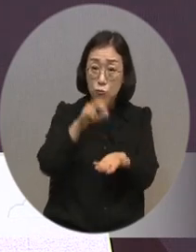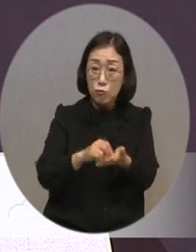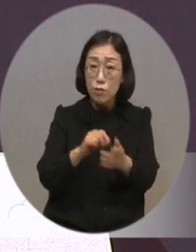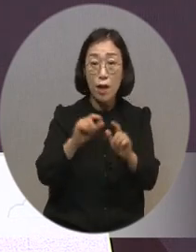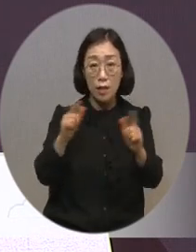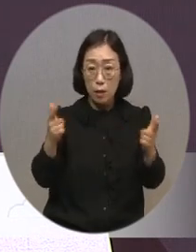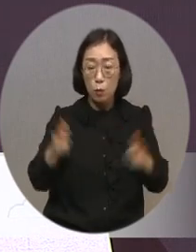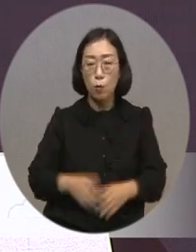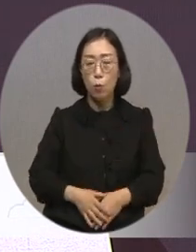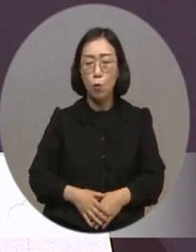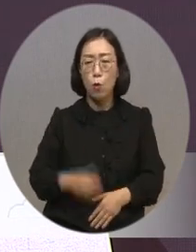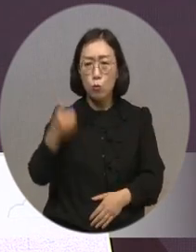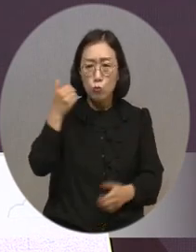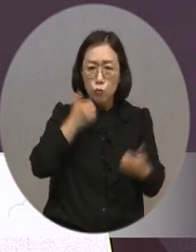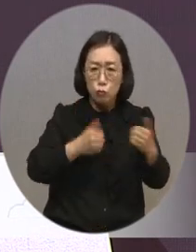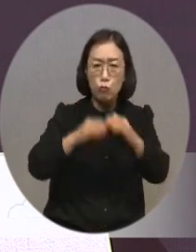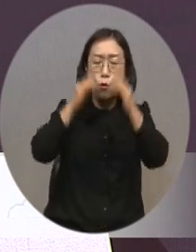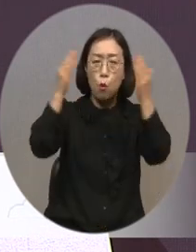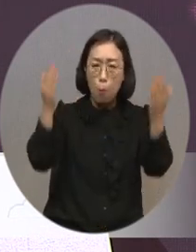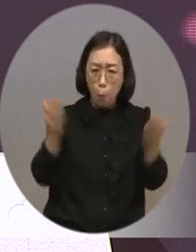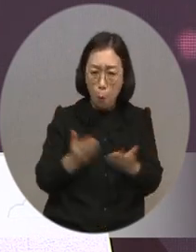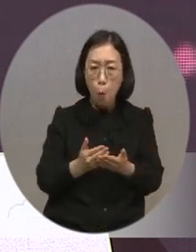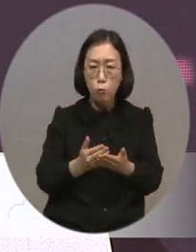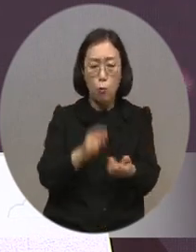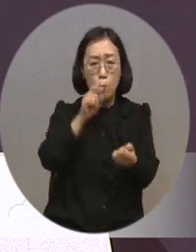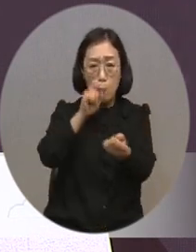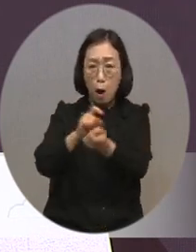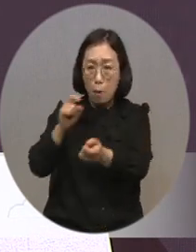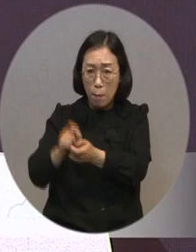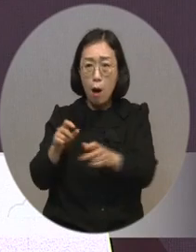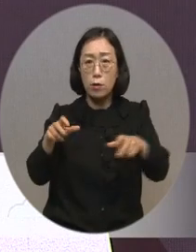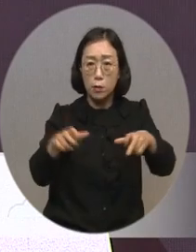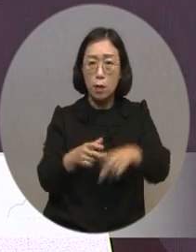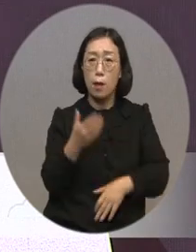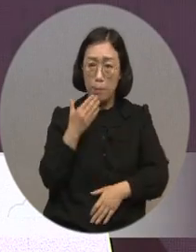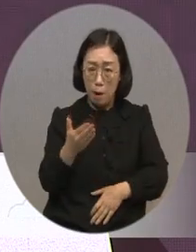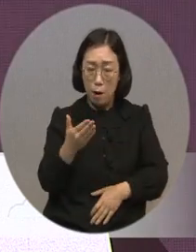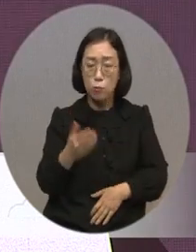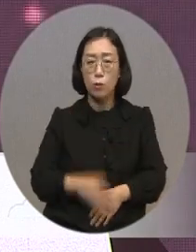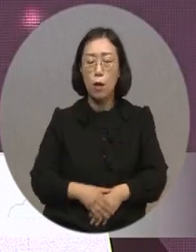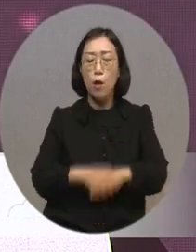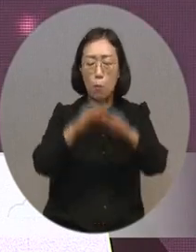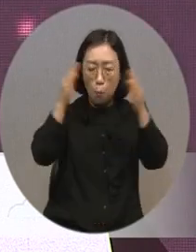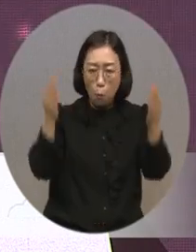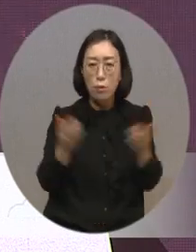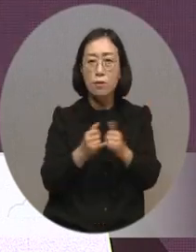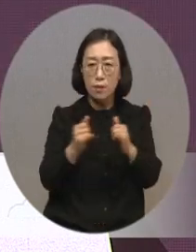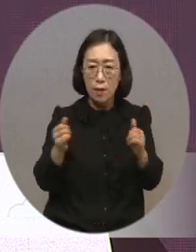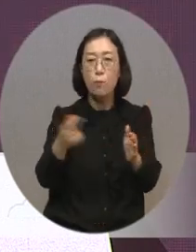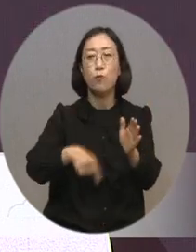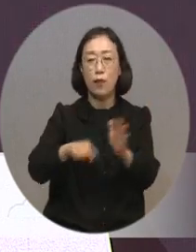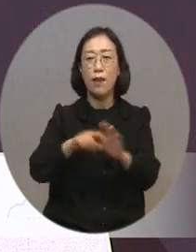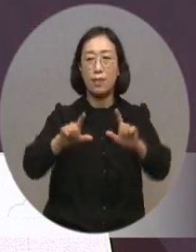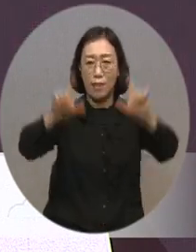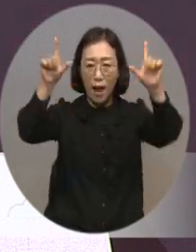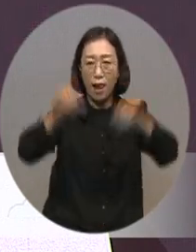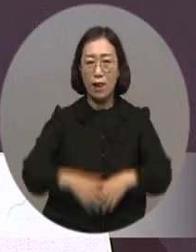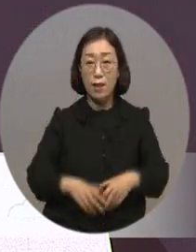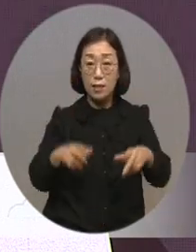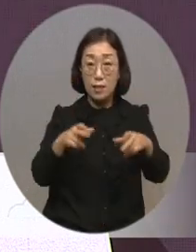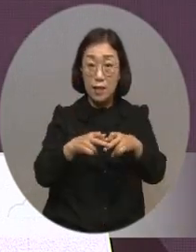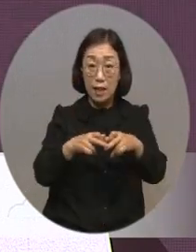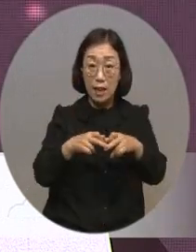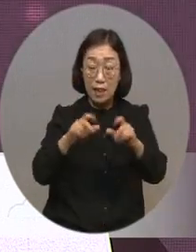아니라 누구나 경험할 수 있는 인간 다양성의 조건이기 때문입니다. 장애인의